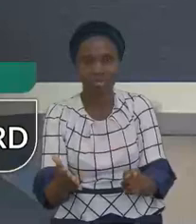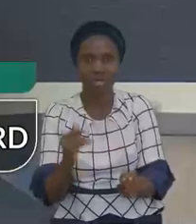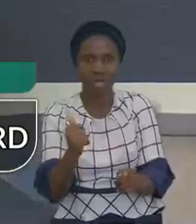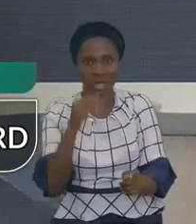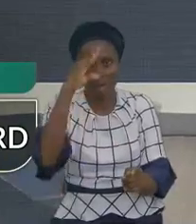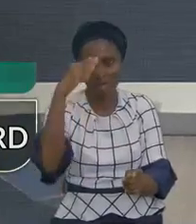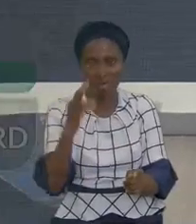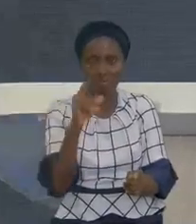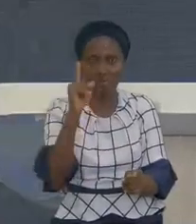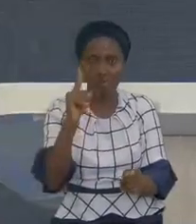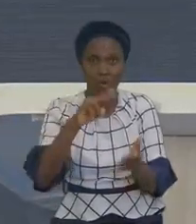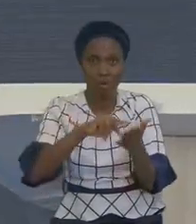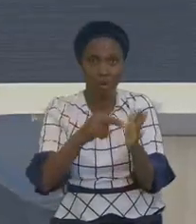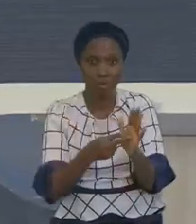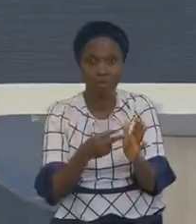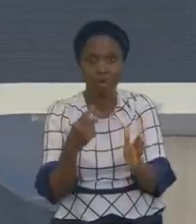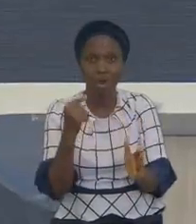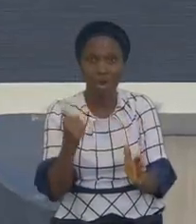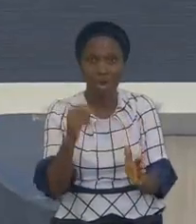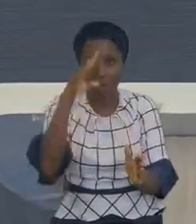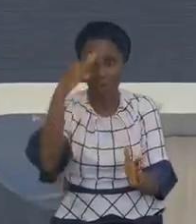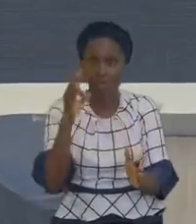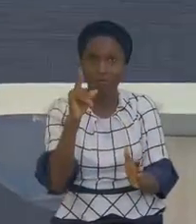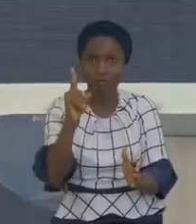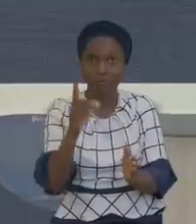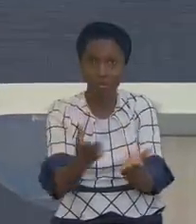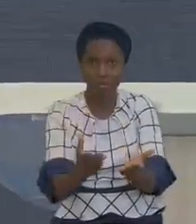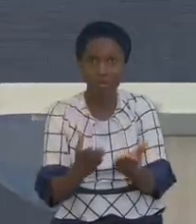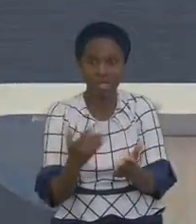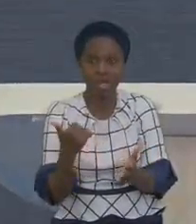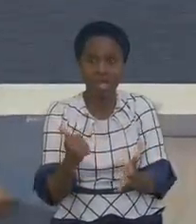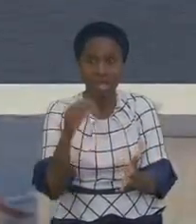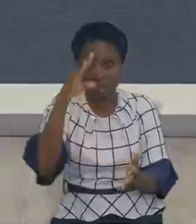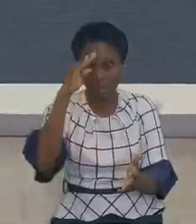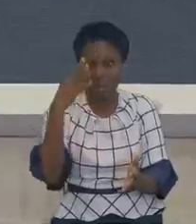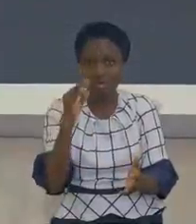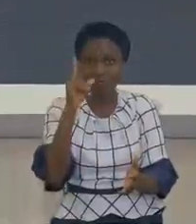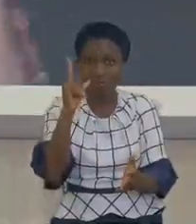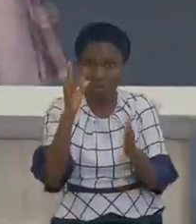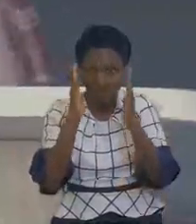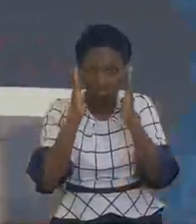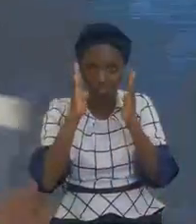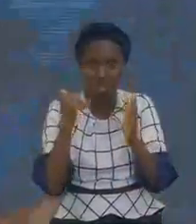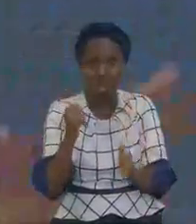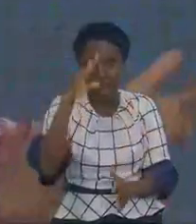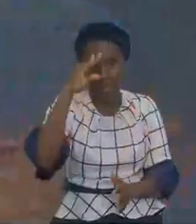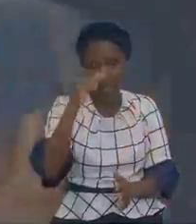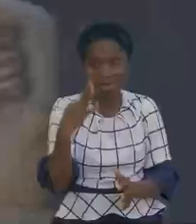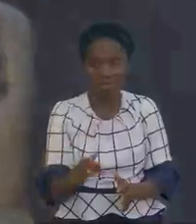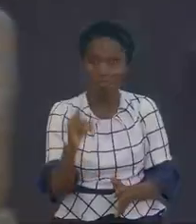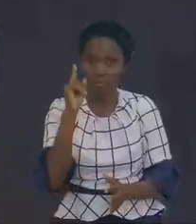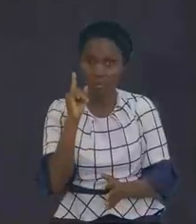homme d'une seule dédicace, un homme d'un seul sentier. Tu es